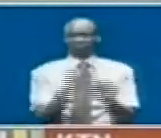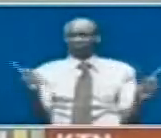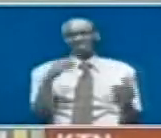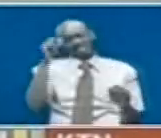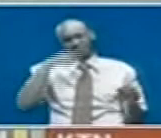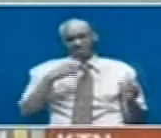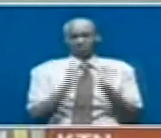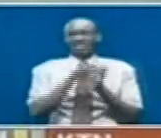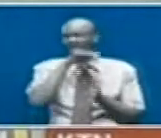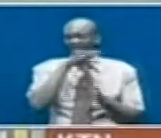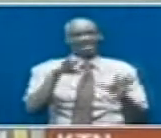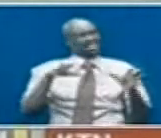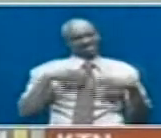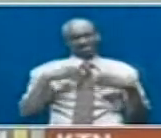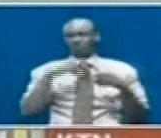hafla moja huko Kinango.